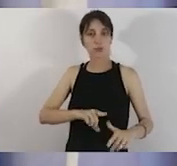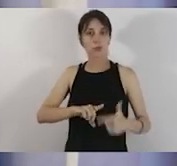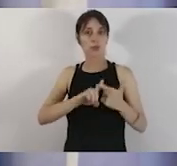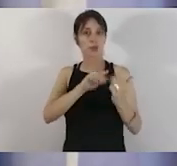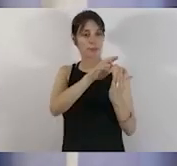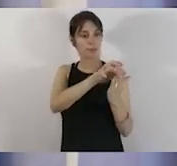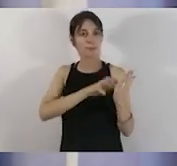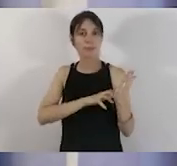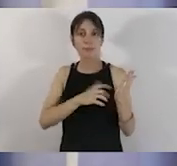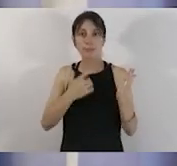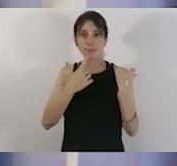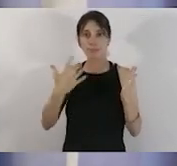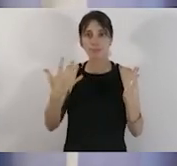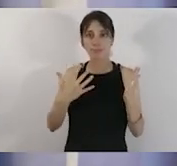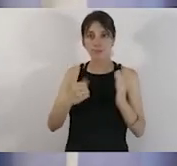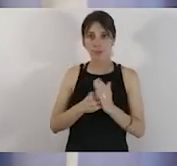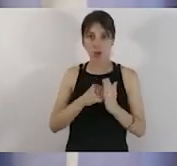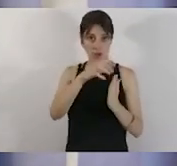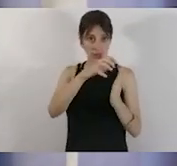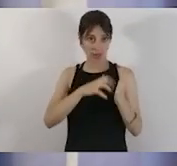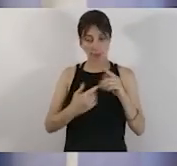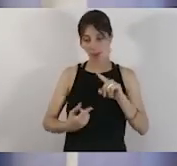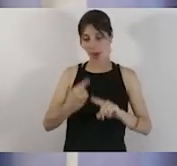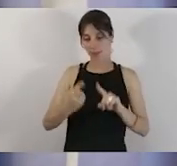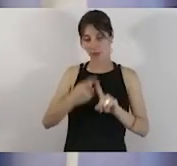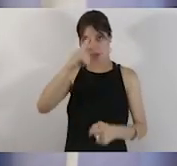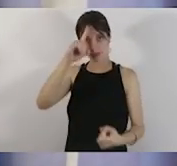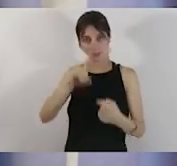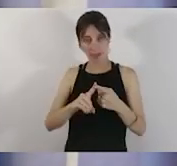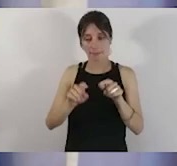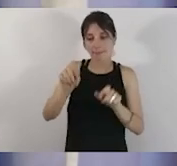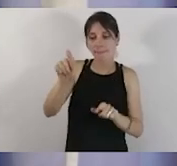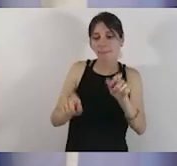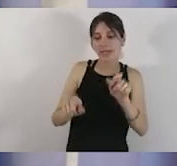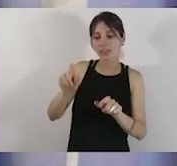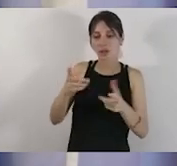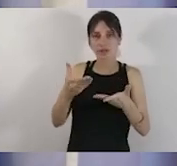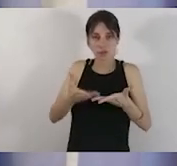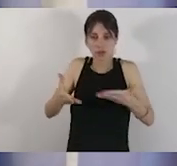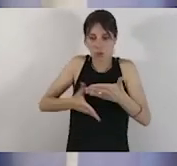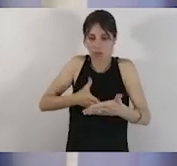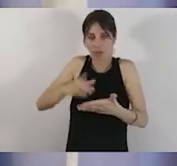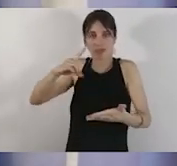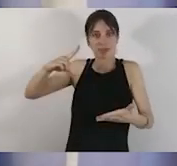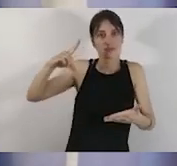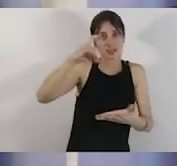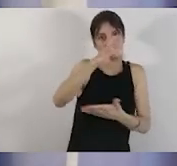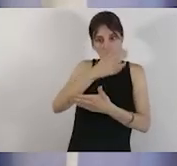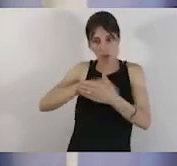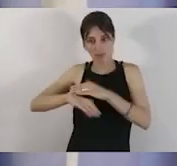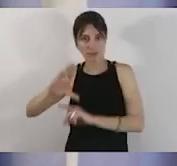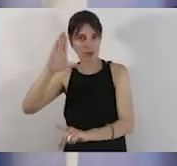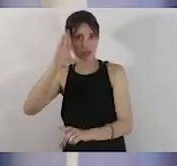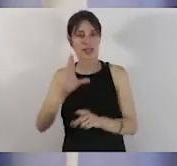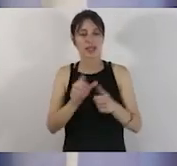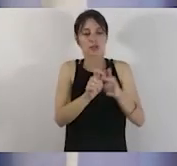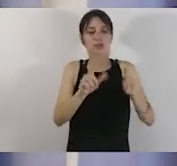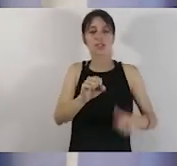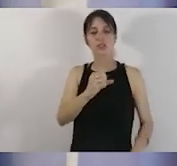Alors, ce sont un rapport important pour l'hébergement des personnes en difficulté. La société Solia